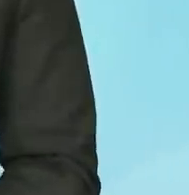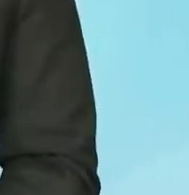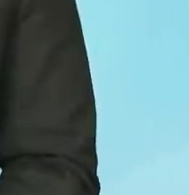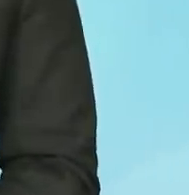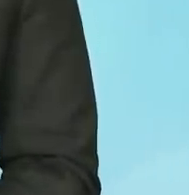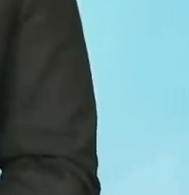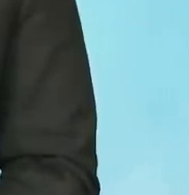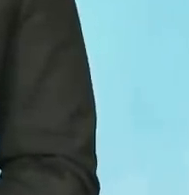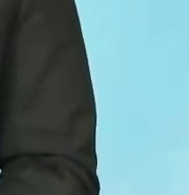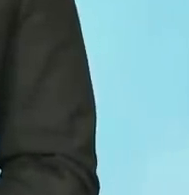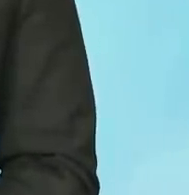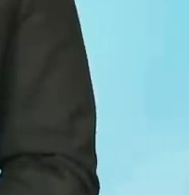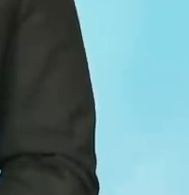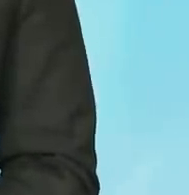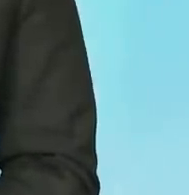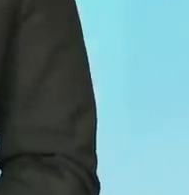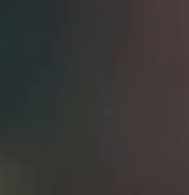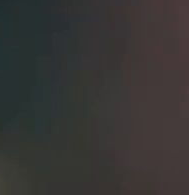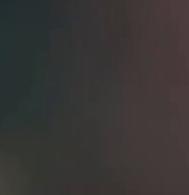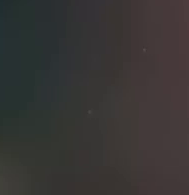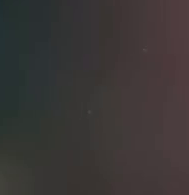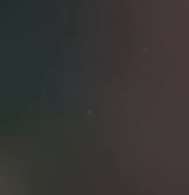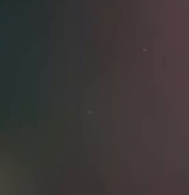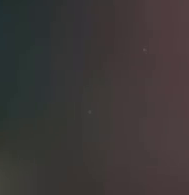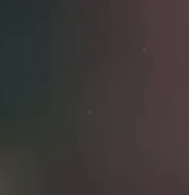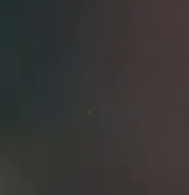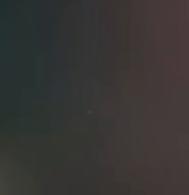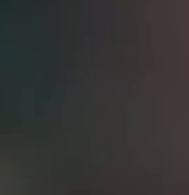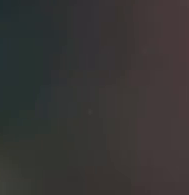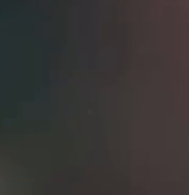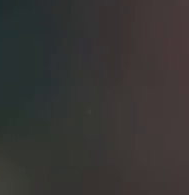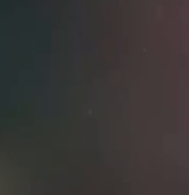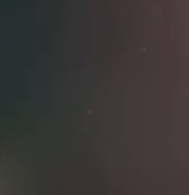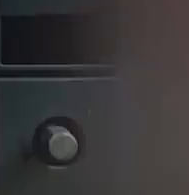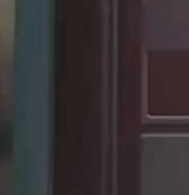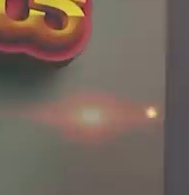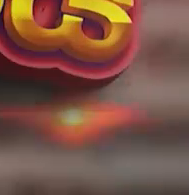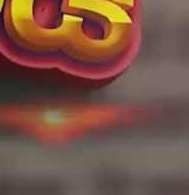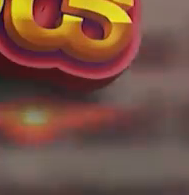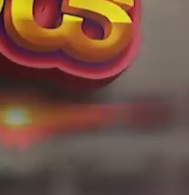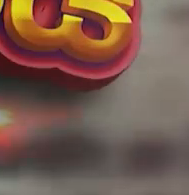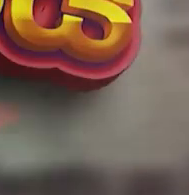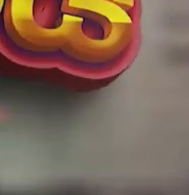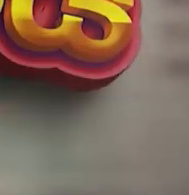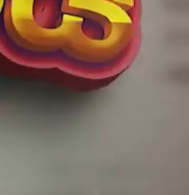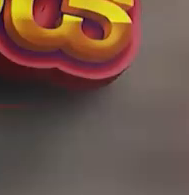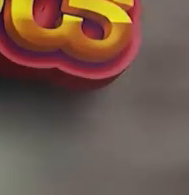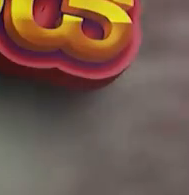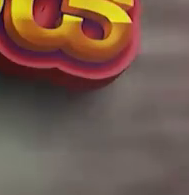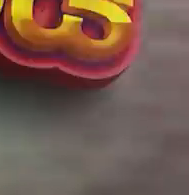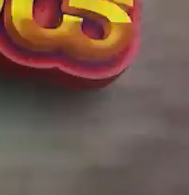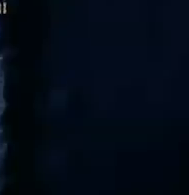ලංකාවේ වැඩිම පිරිසක් නරඹන ටෙලිවිෂන් ටෙලිවැකිය දැන් ටෙලිවිෂන්